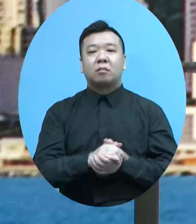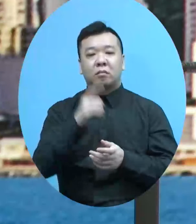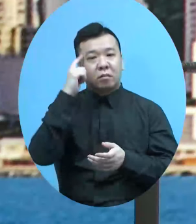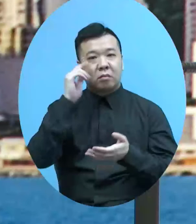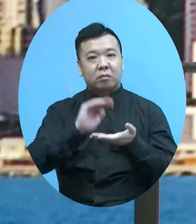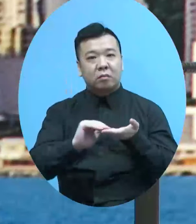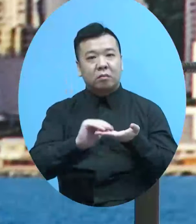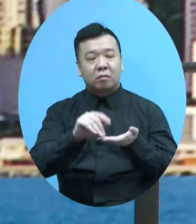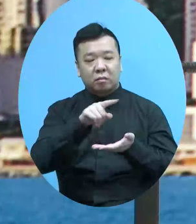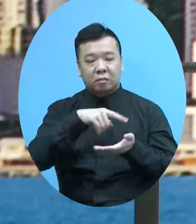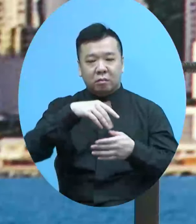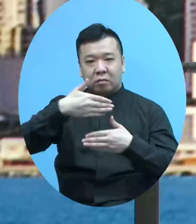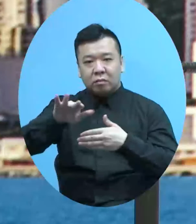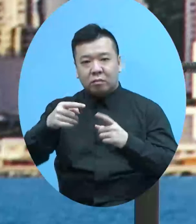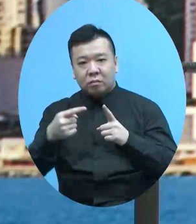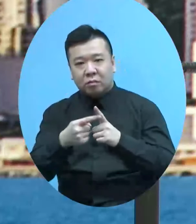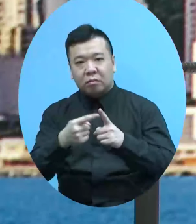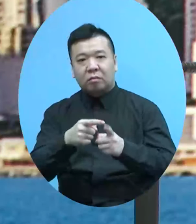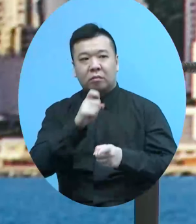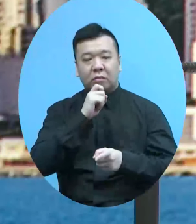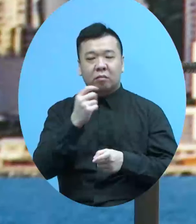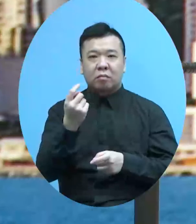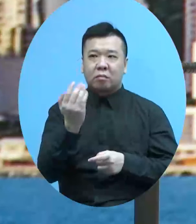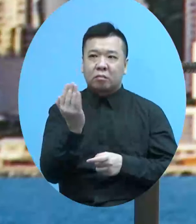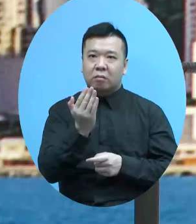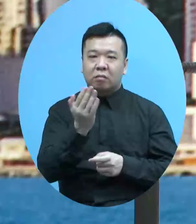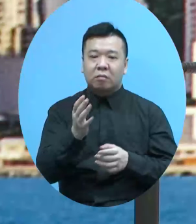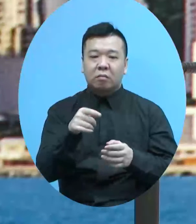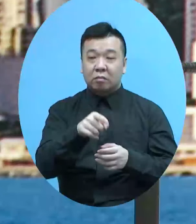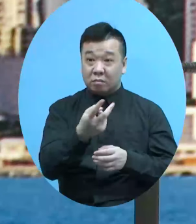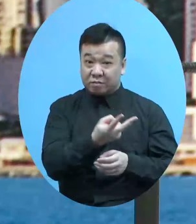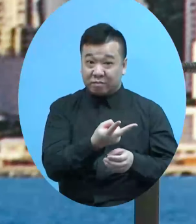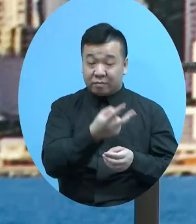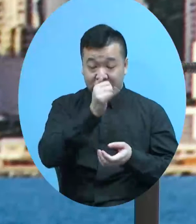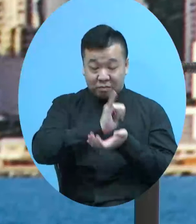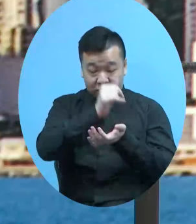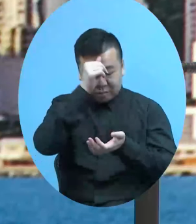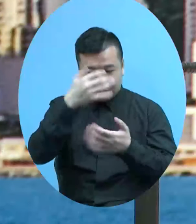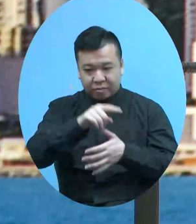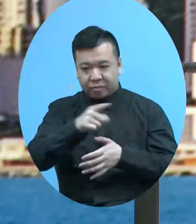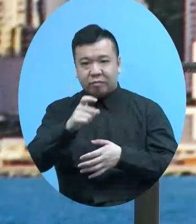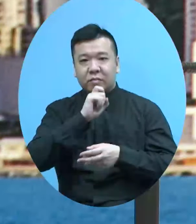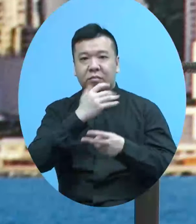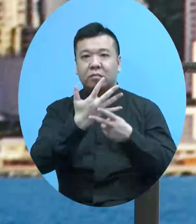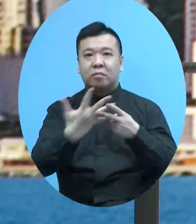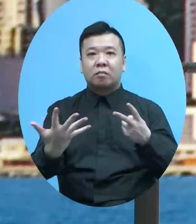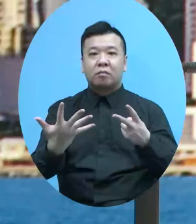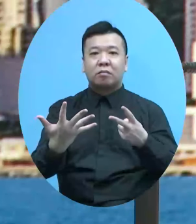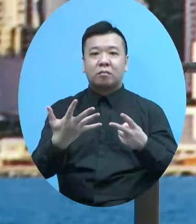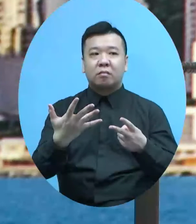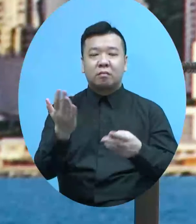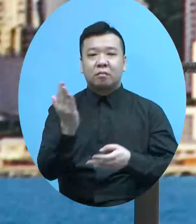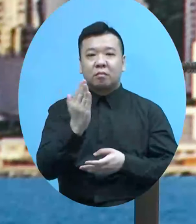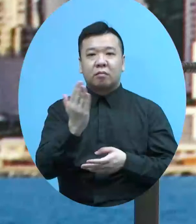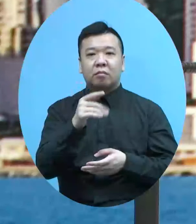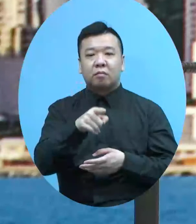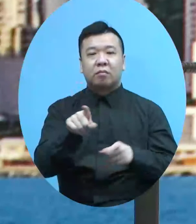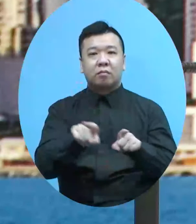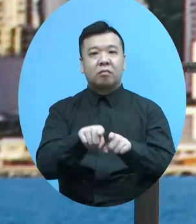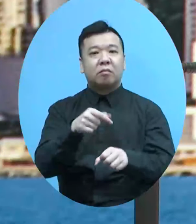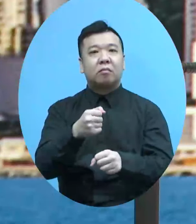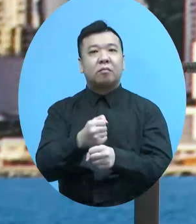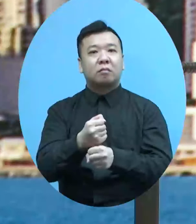解過其他人員的情況那裏就有20就是除了這兩位進了醫院還有大概位的同